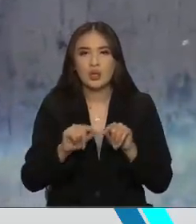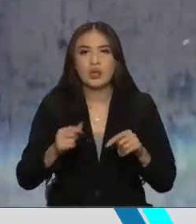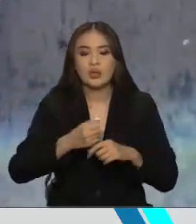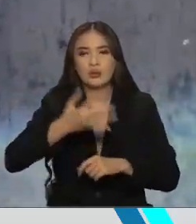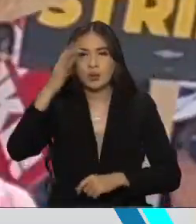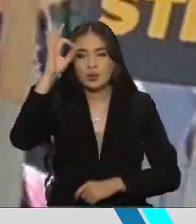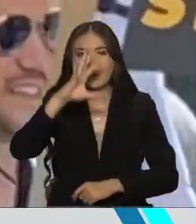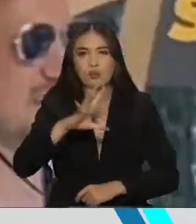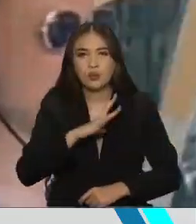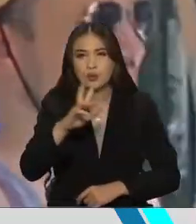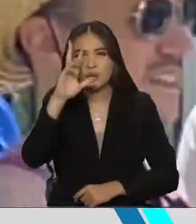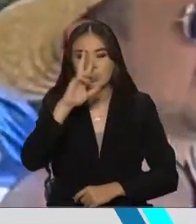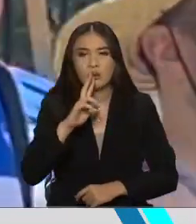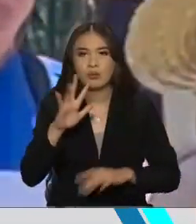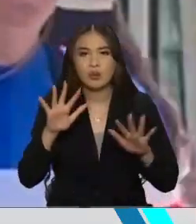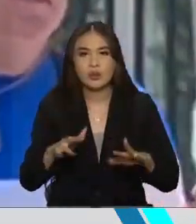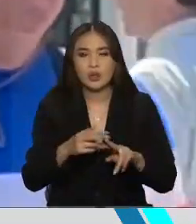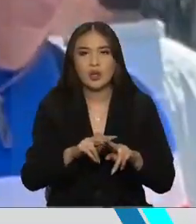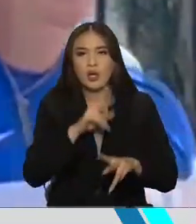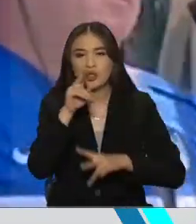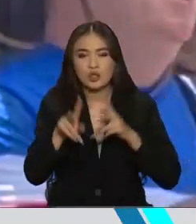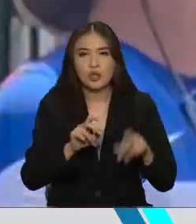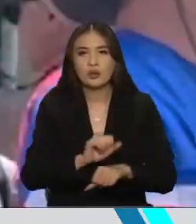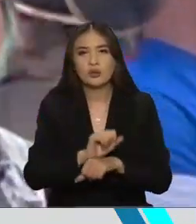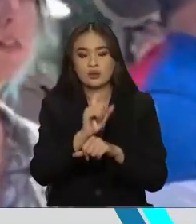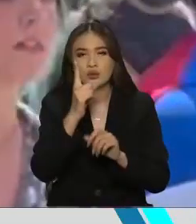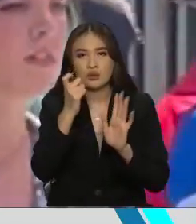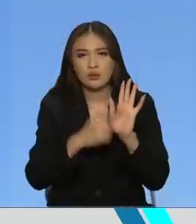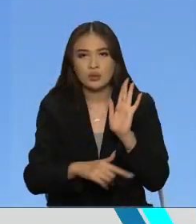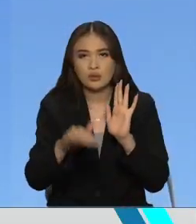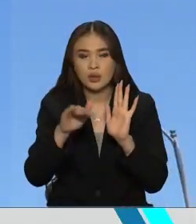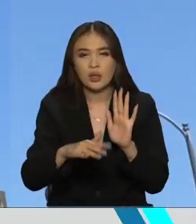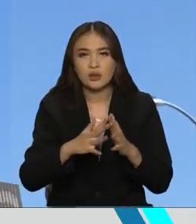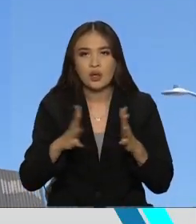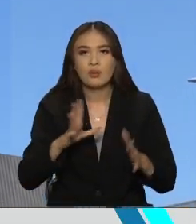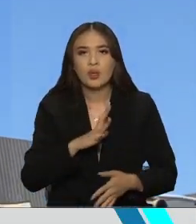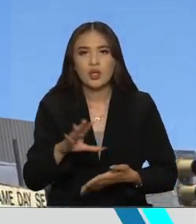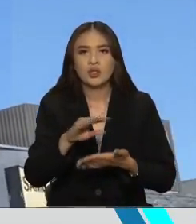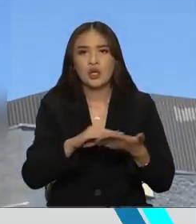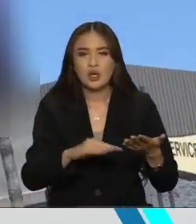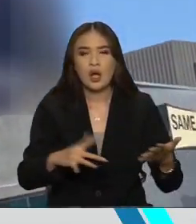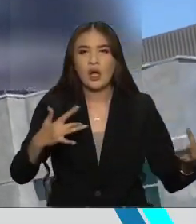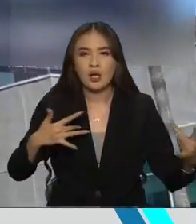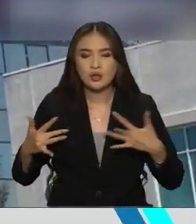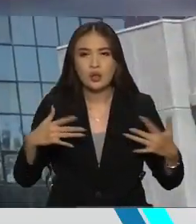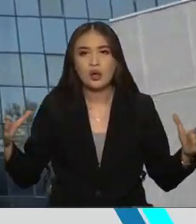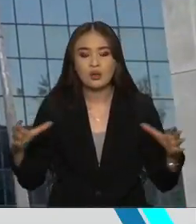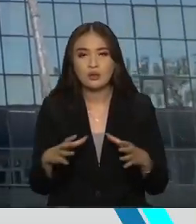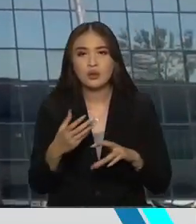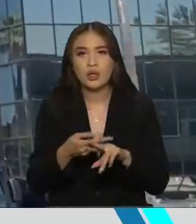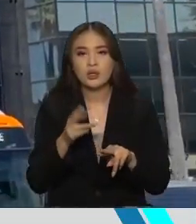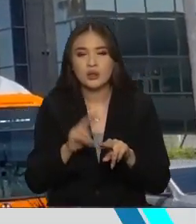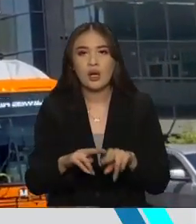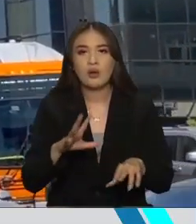салып жүргеніне 3 айдан асты. Ұзын саны 170 мыңнан асатын маманды біріктіретін жазушылар гильдиясы мен актерлар одағы өздерінің